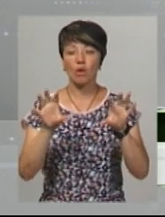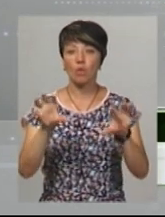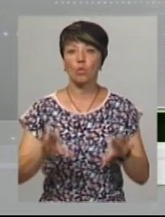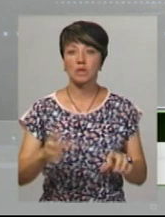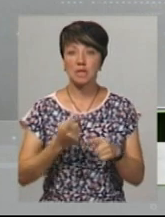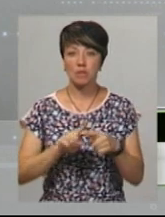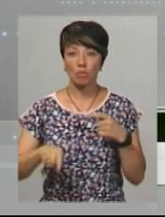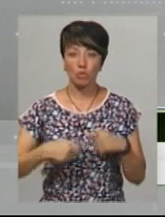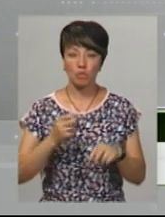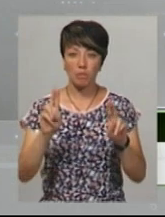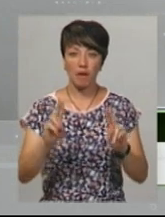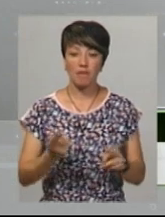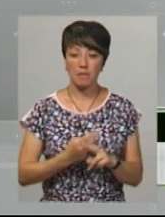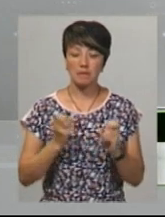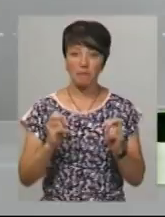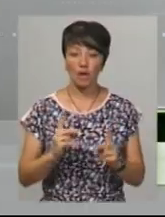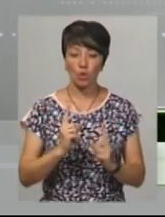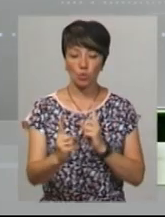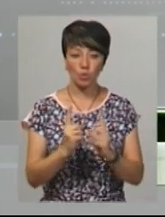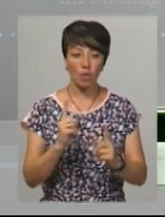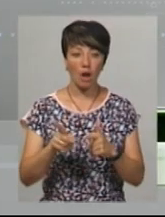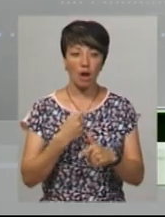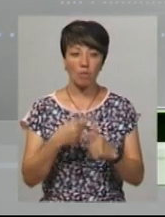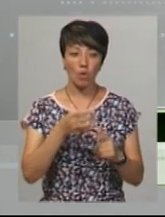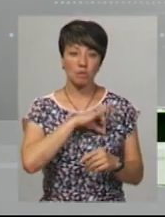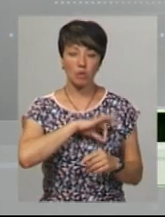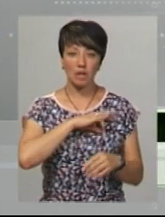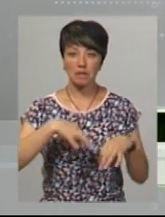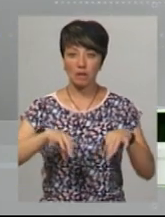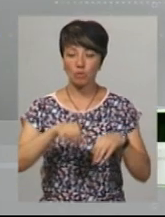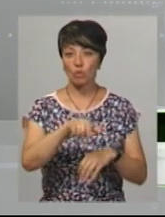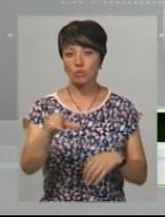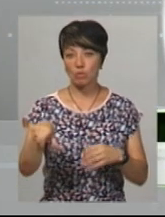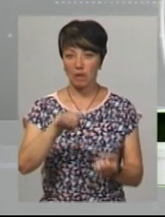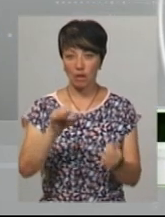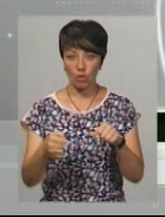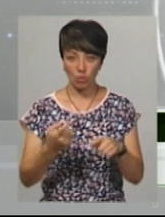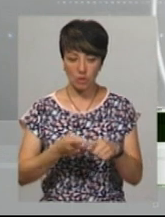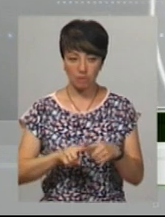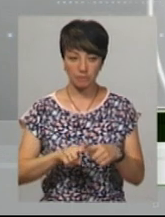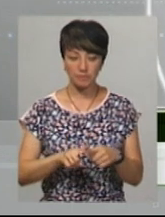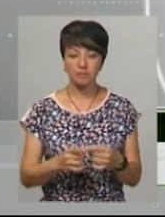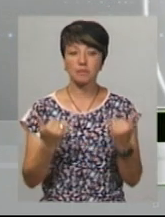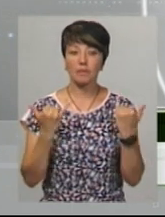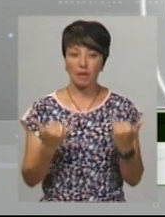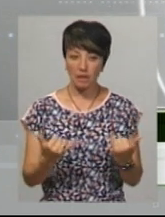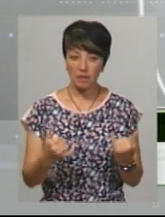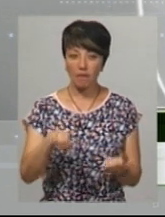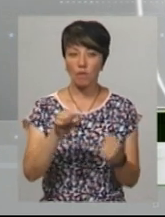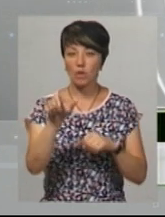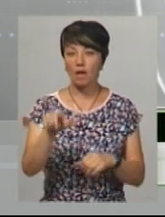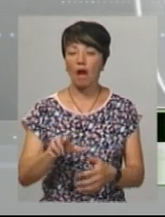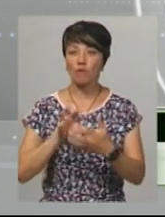Це порушення правил безпеки дорожнього руху або транспорту особами, які керують транспортними засобами. Наразі водія